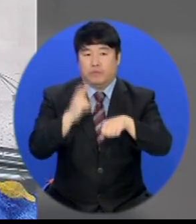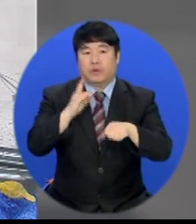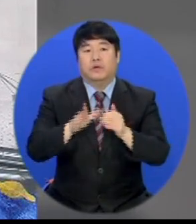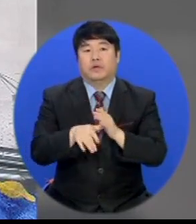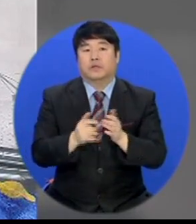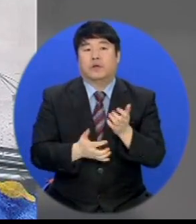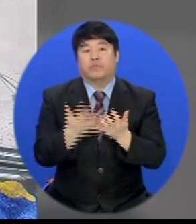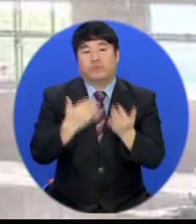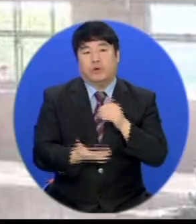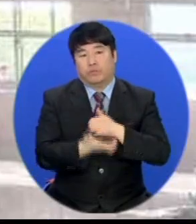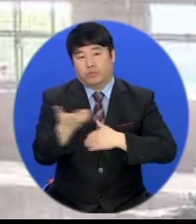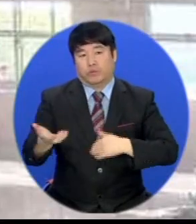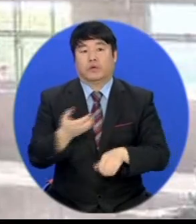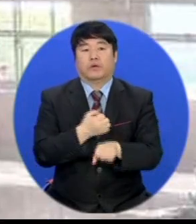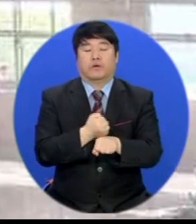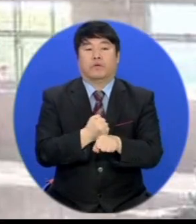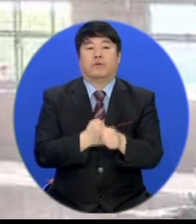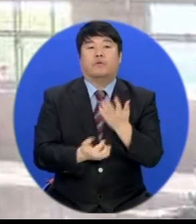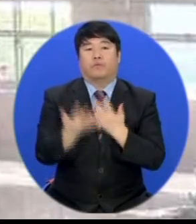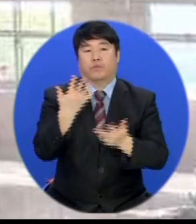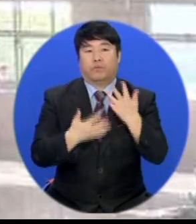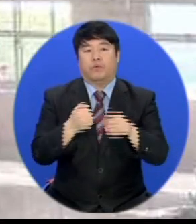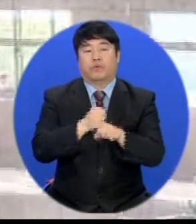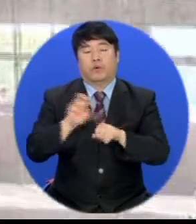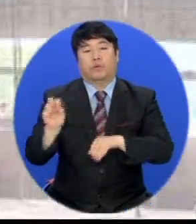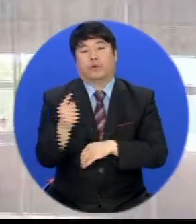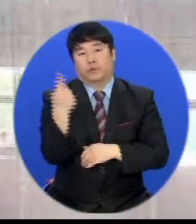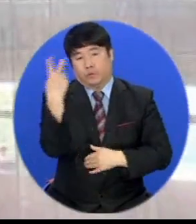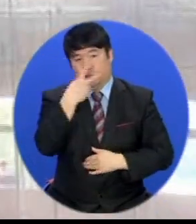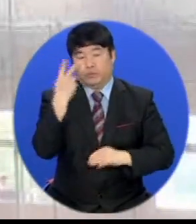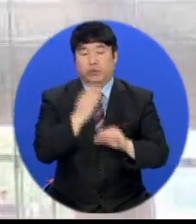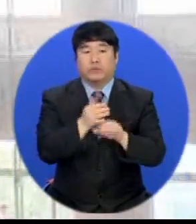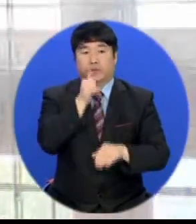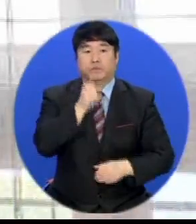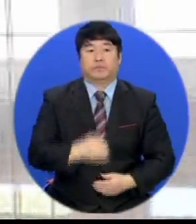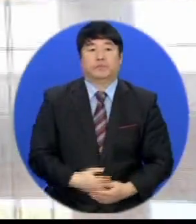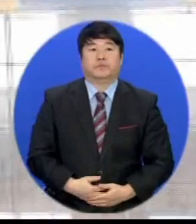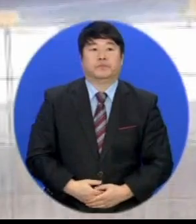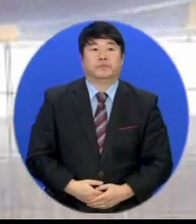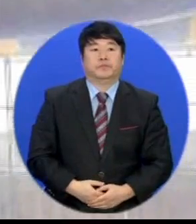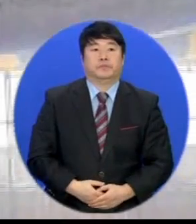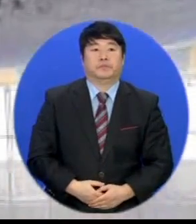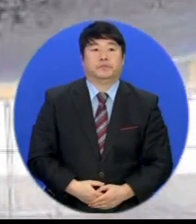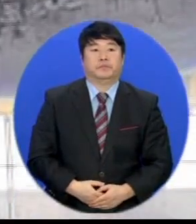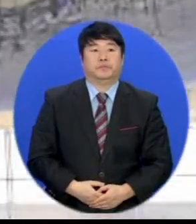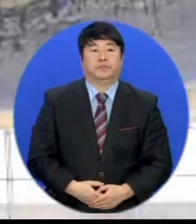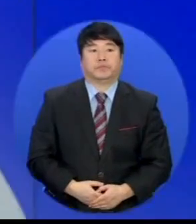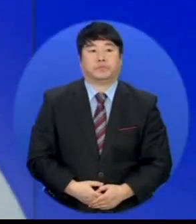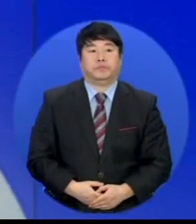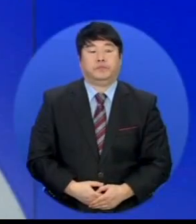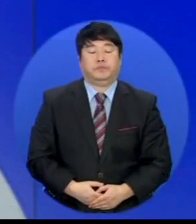폼 등에 옮겨 붙은 것으로 보고 정확한 화재 원인을 조사하고 있습니다.